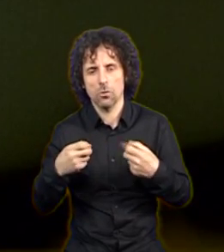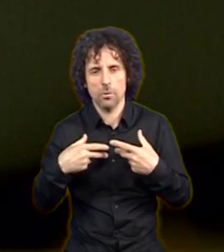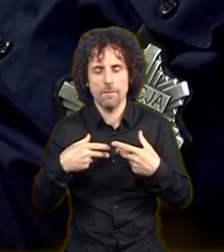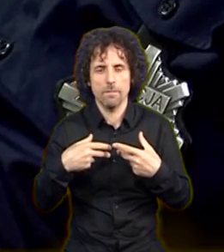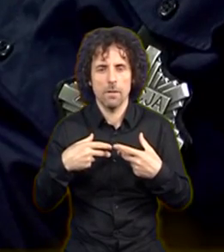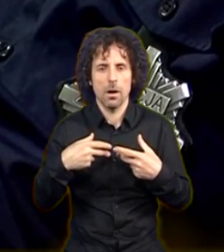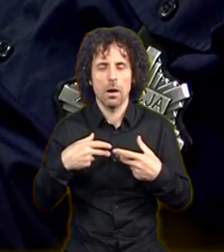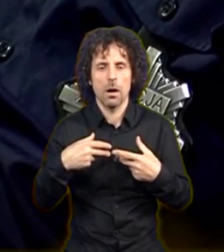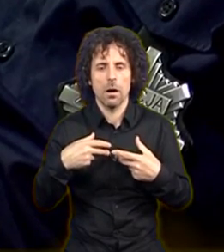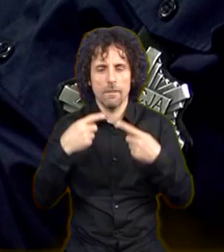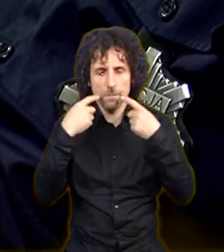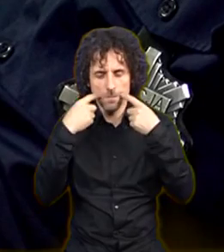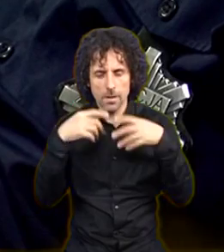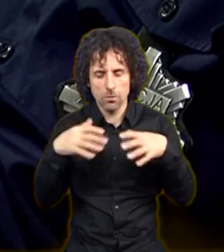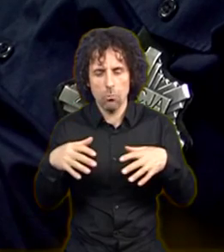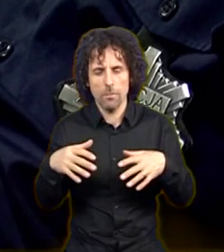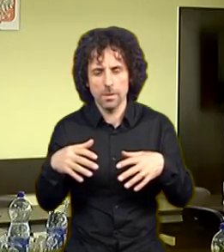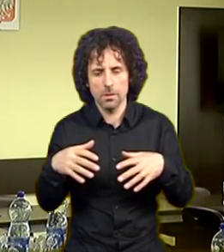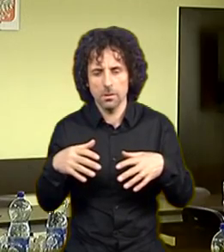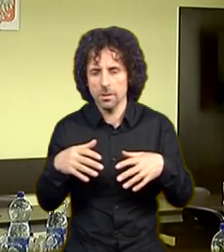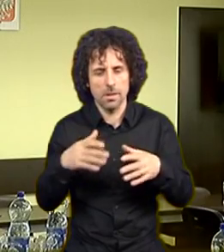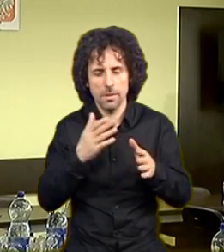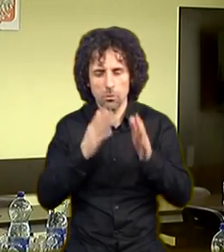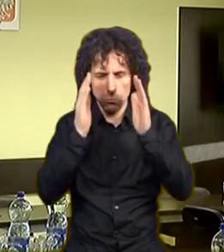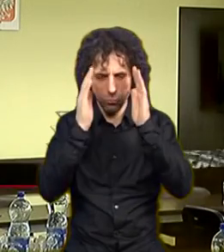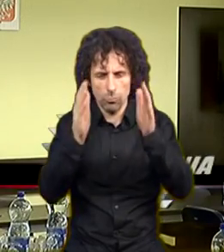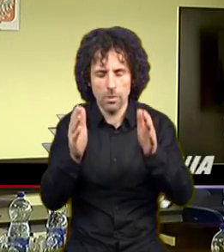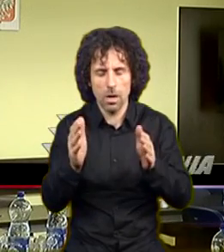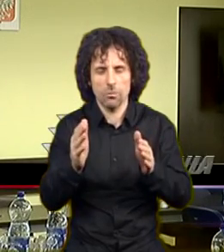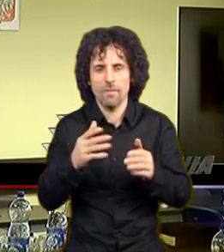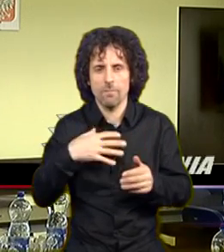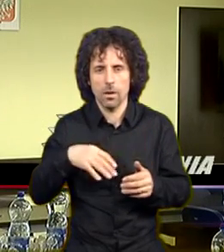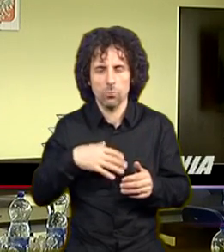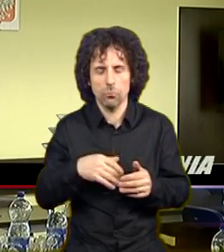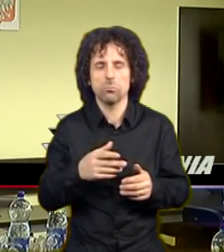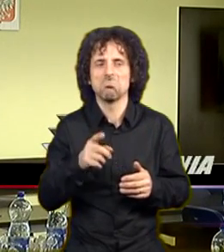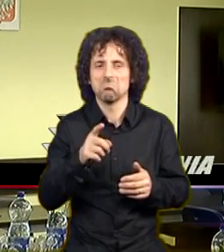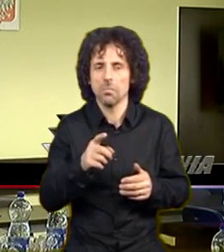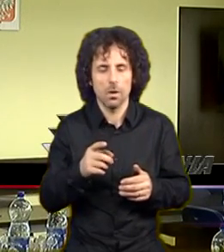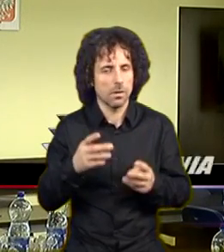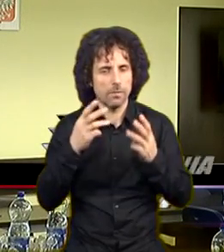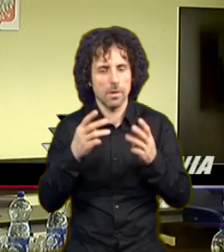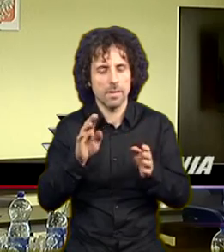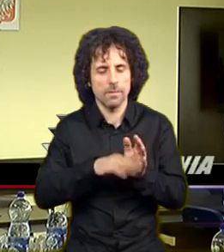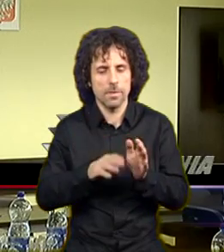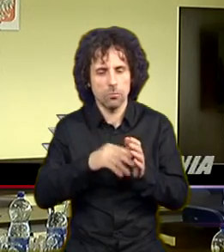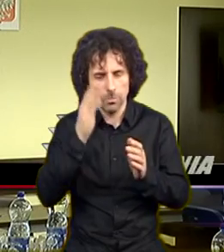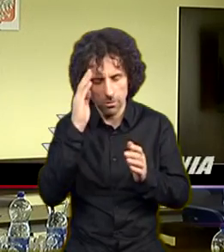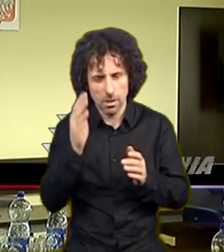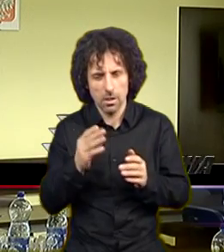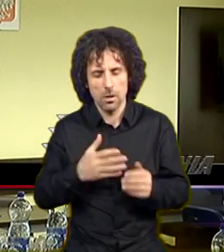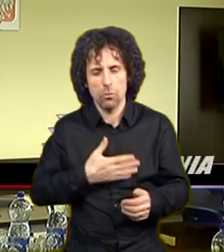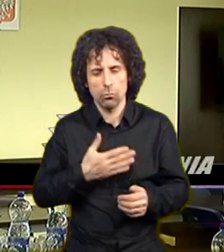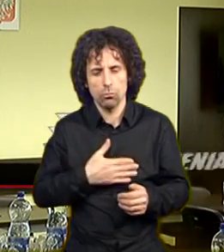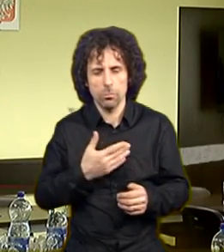policji Dariusz Wesołowski. Nie możemy się tylko i wyłącznie skupiać na wartościach. Dla nas najważniejsze jest to, aby zwykły